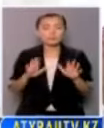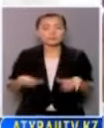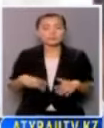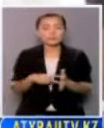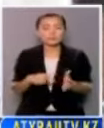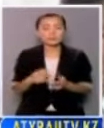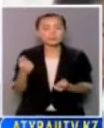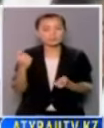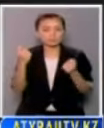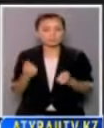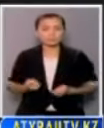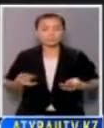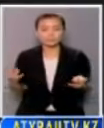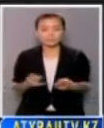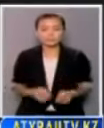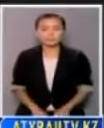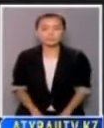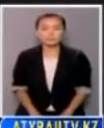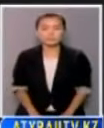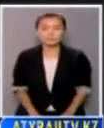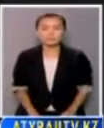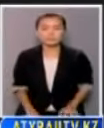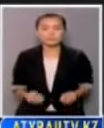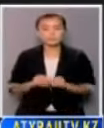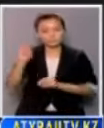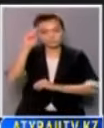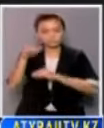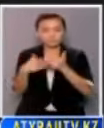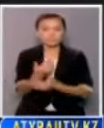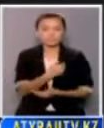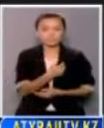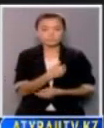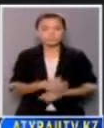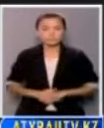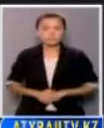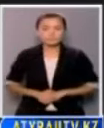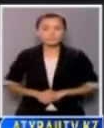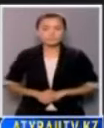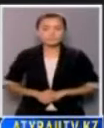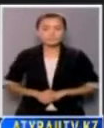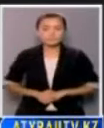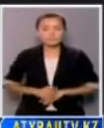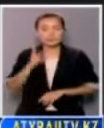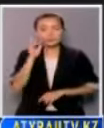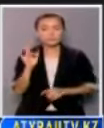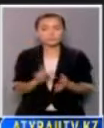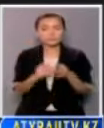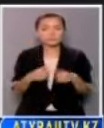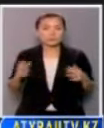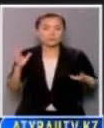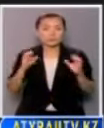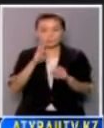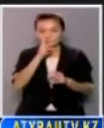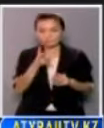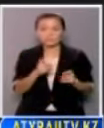орындарындағы білім ақысын төмендету. Магистратура бойынша мен оқығым келген. Осы неде біз Алматыда бірнеше университетке 3 жылдан